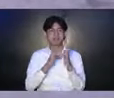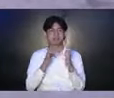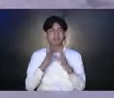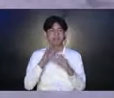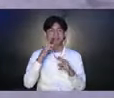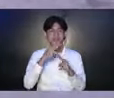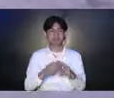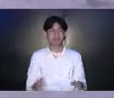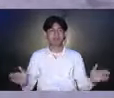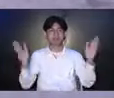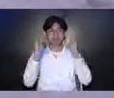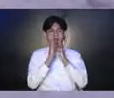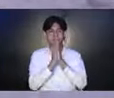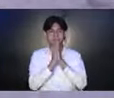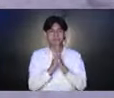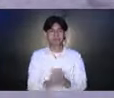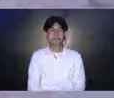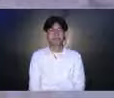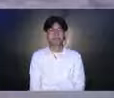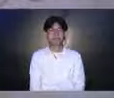name, amen.